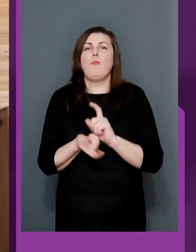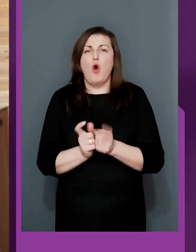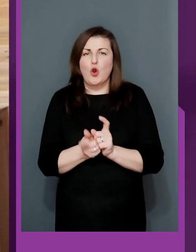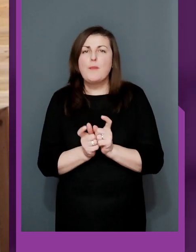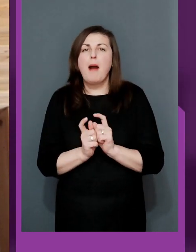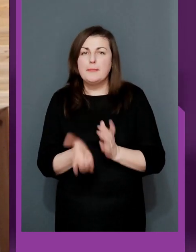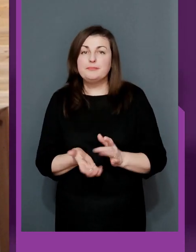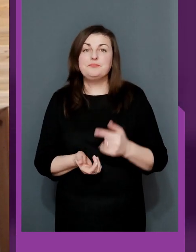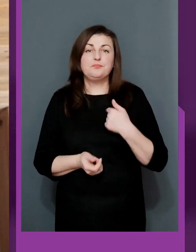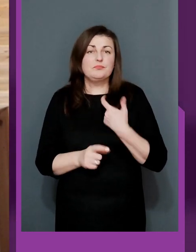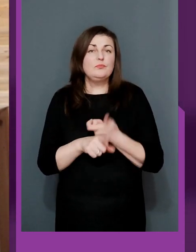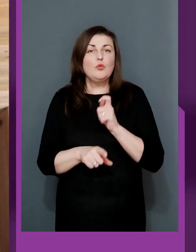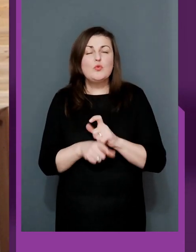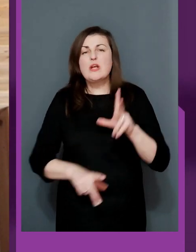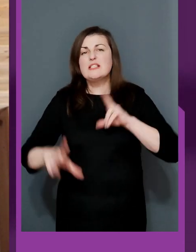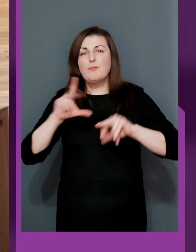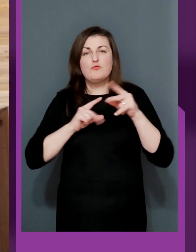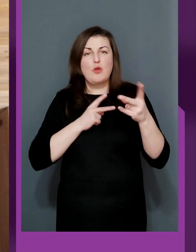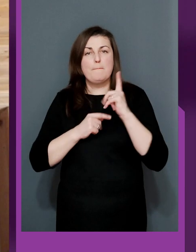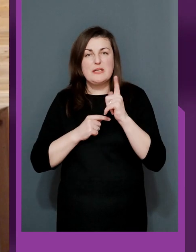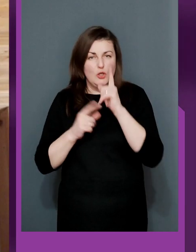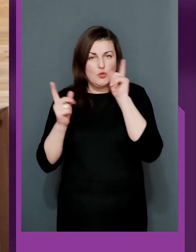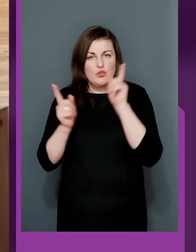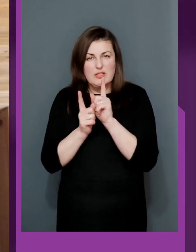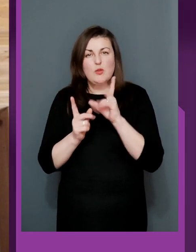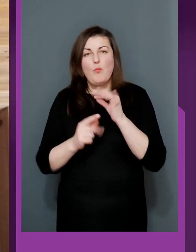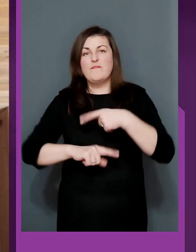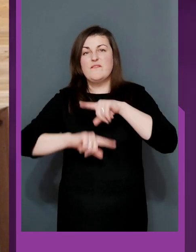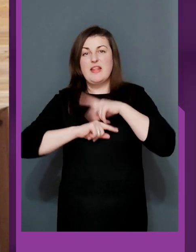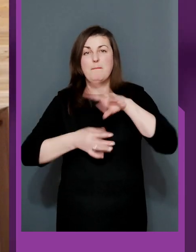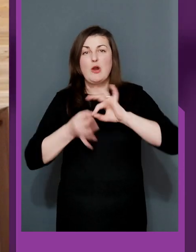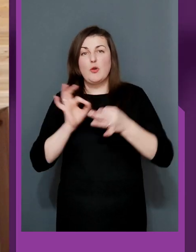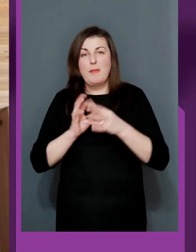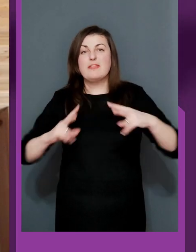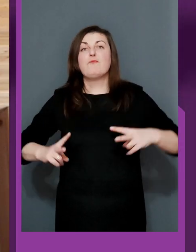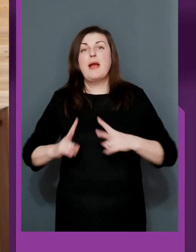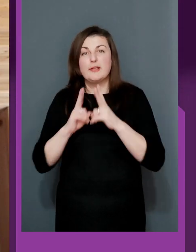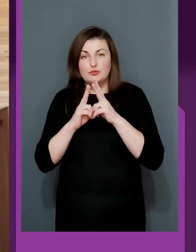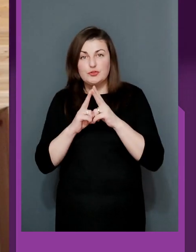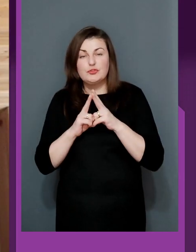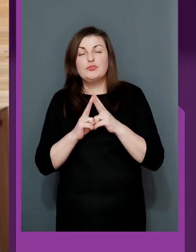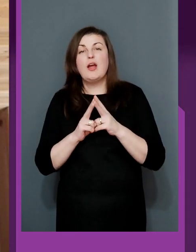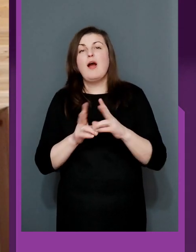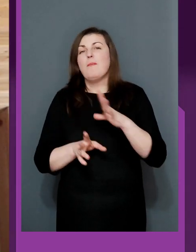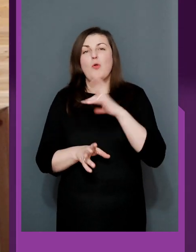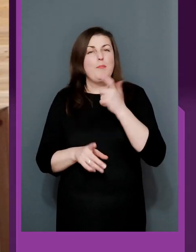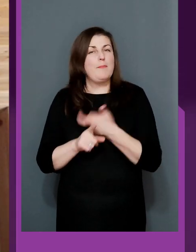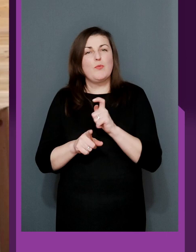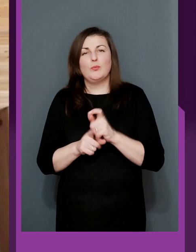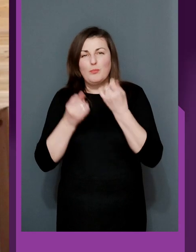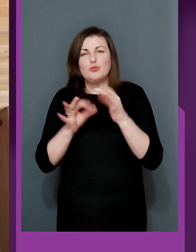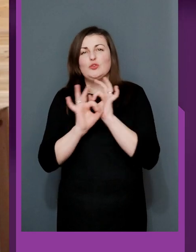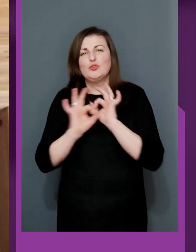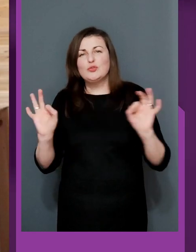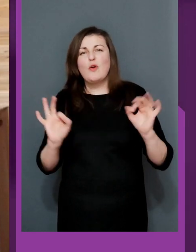боротьба Я дуже сподіваюся що ми зустрінемося з му фіналі на параолімпіаді в Парижі е було би просто